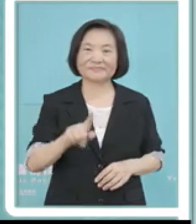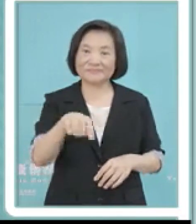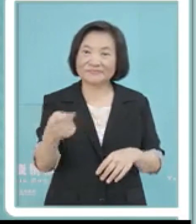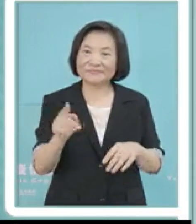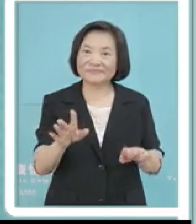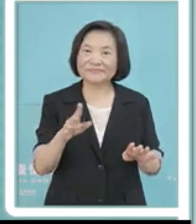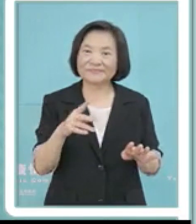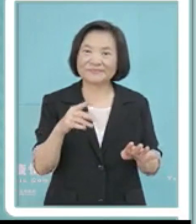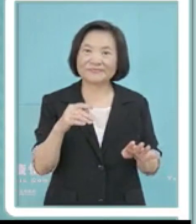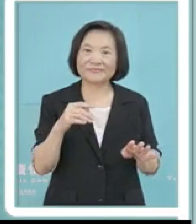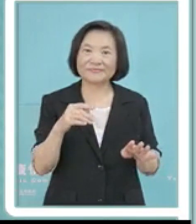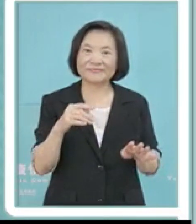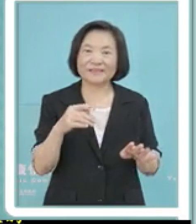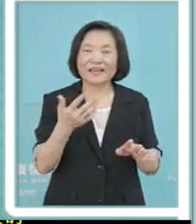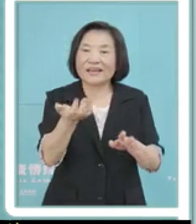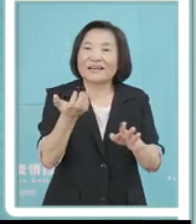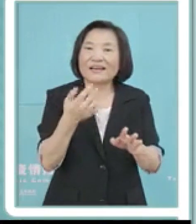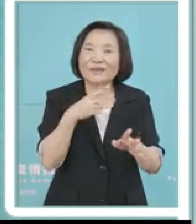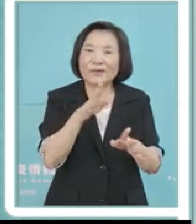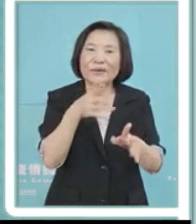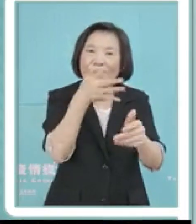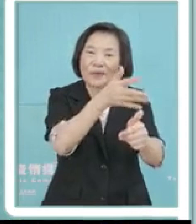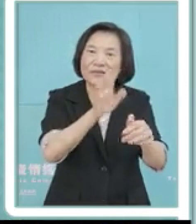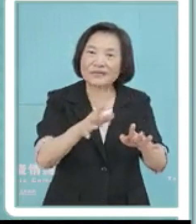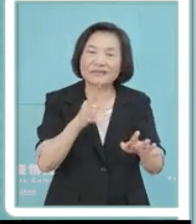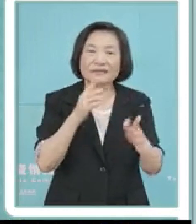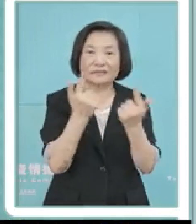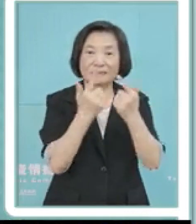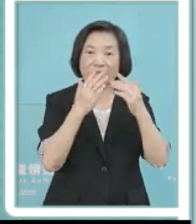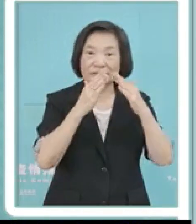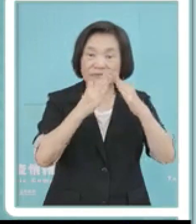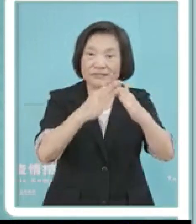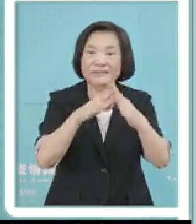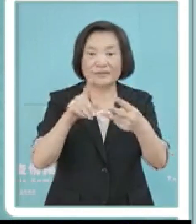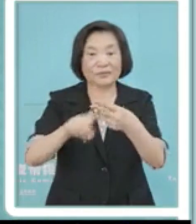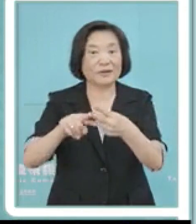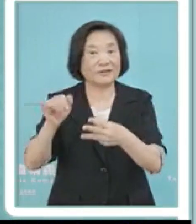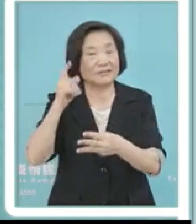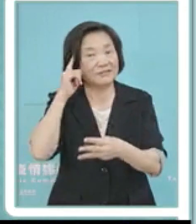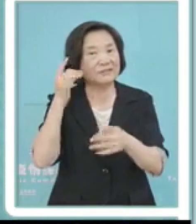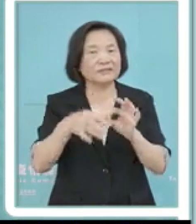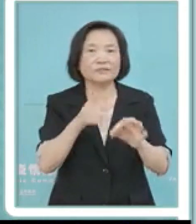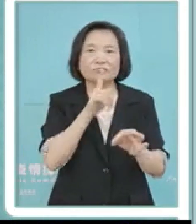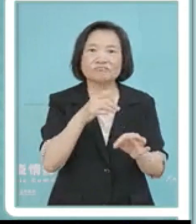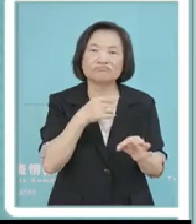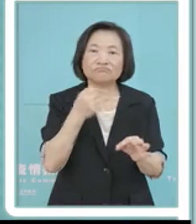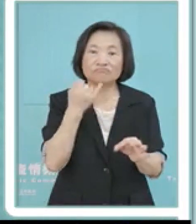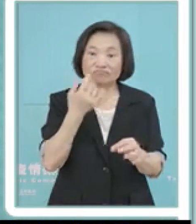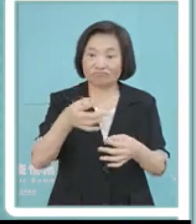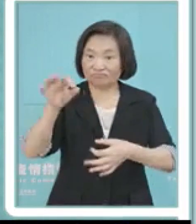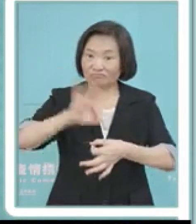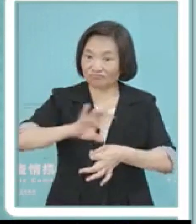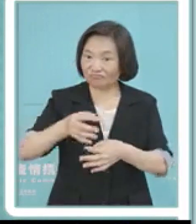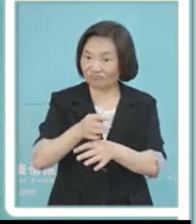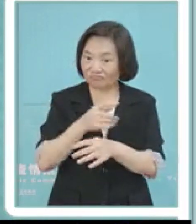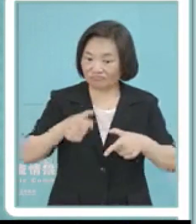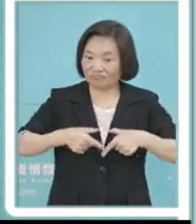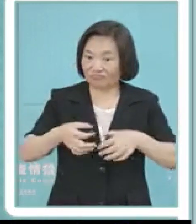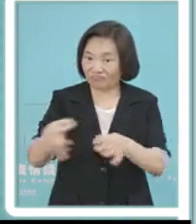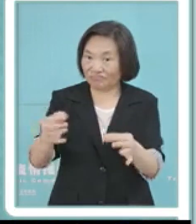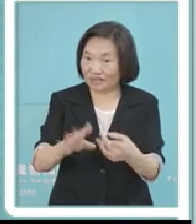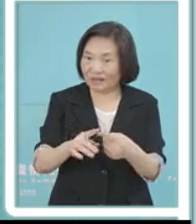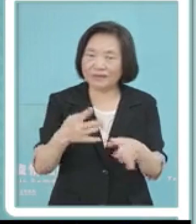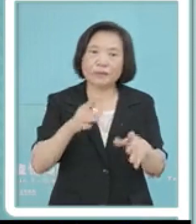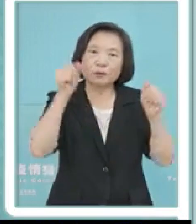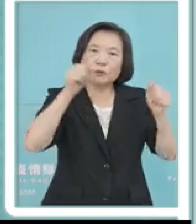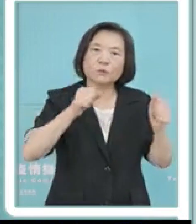接下来要延续刚刚的提问，是涉及北市的王麒麟市长还是没有松口要加码奖金的部分，但是强调要把运动